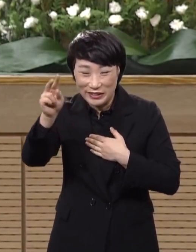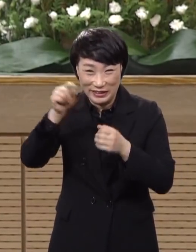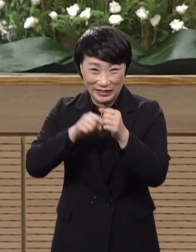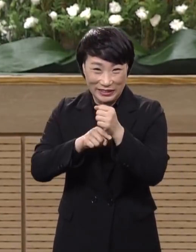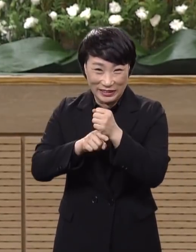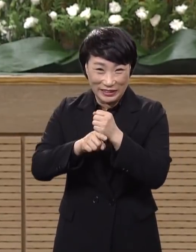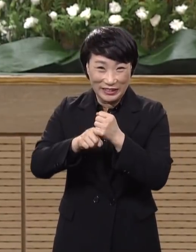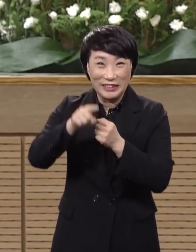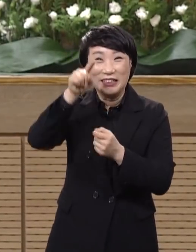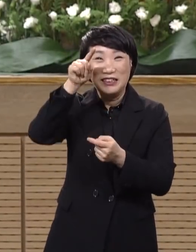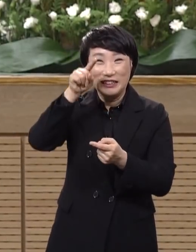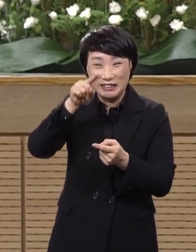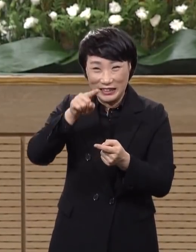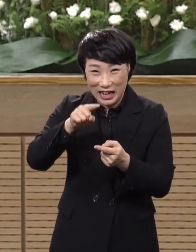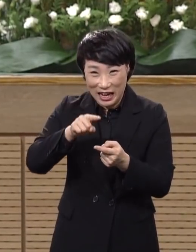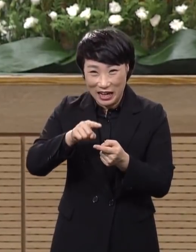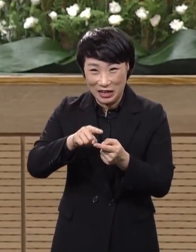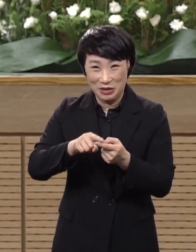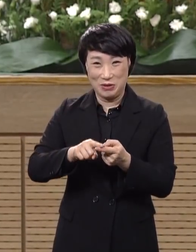주여